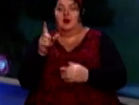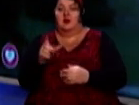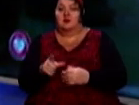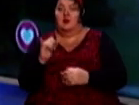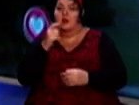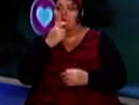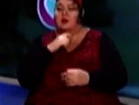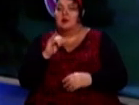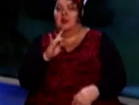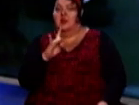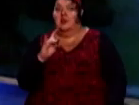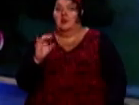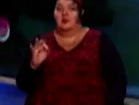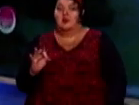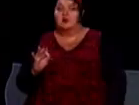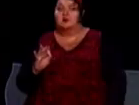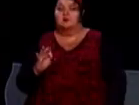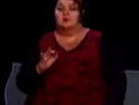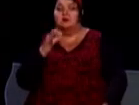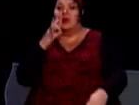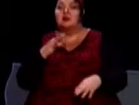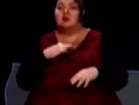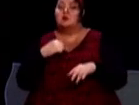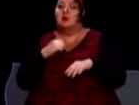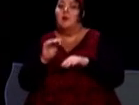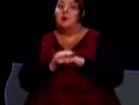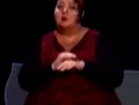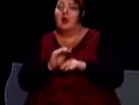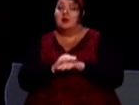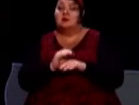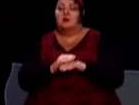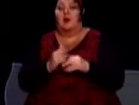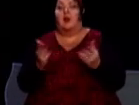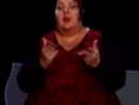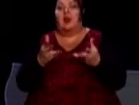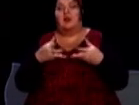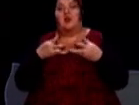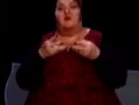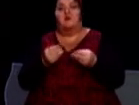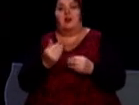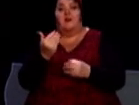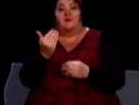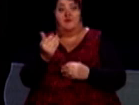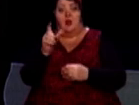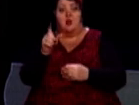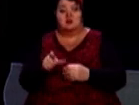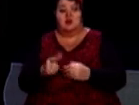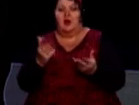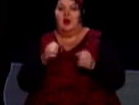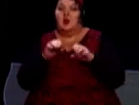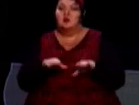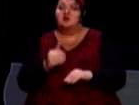пані, бо він не дочекається. І скажіть мені, будь ласка, який вплив ваш або яке рішення